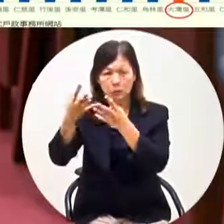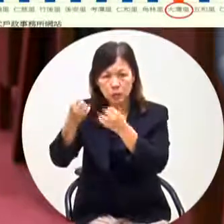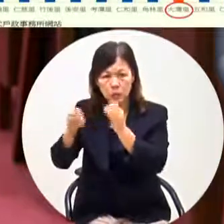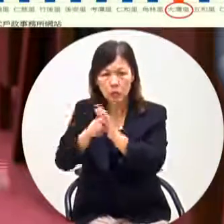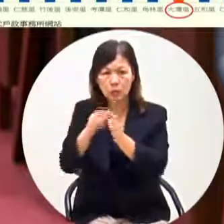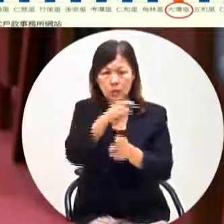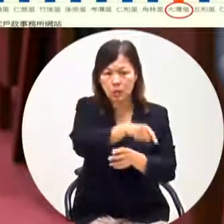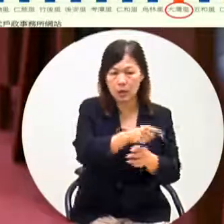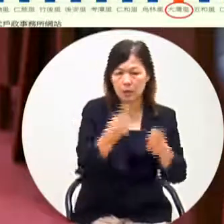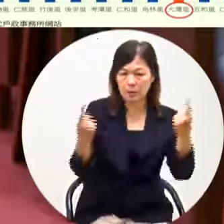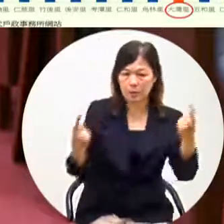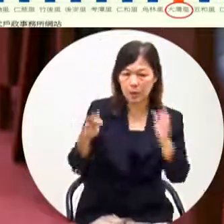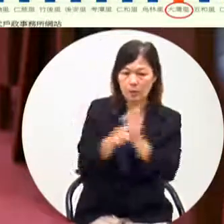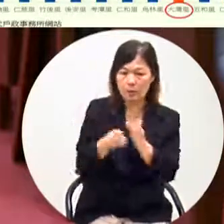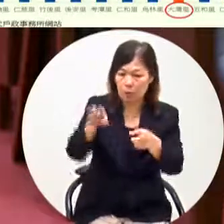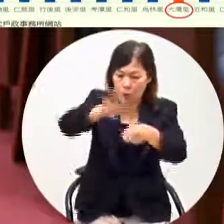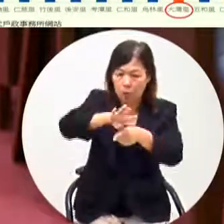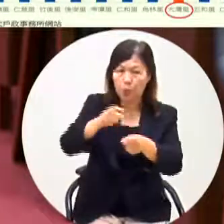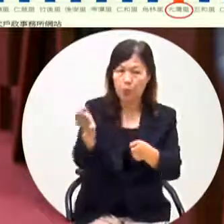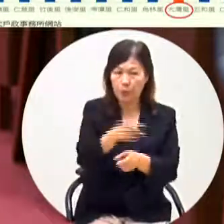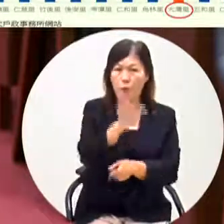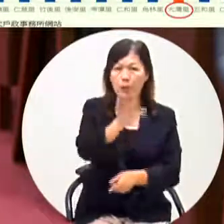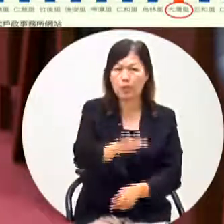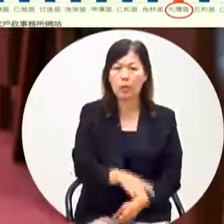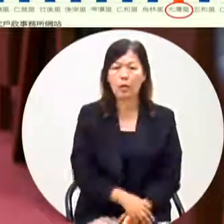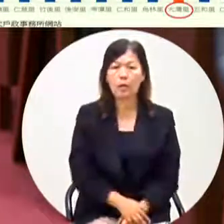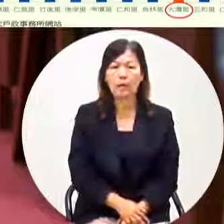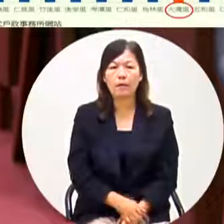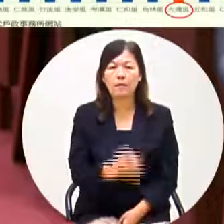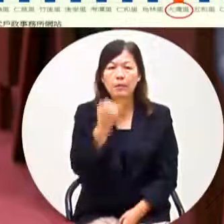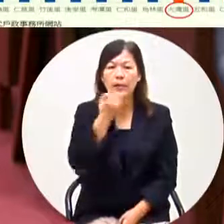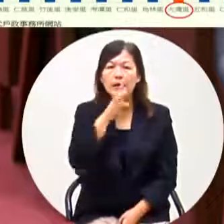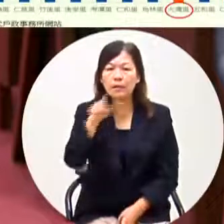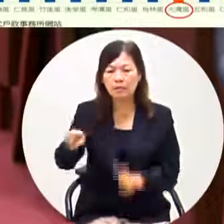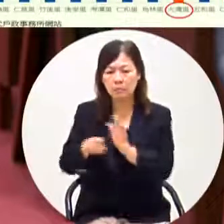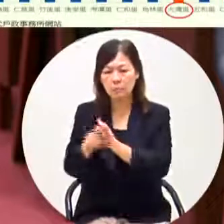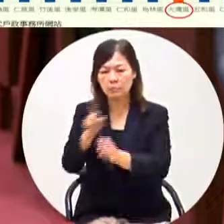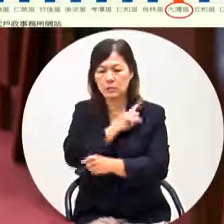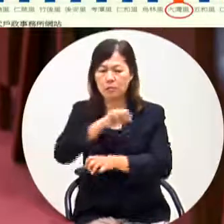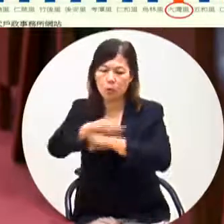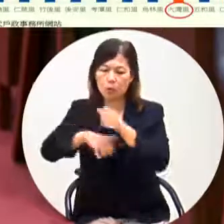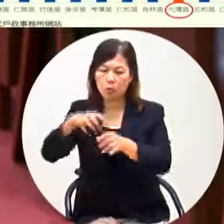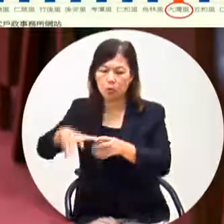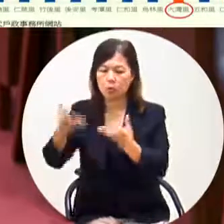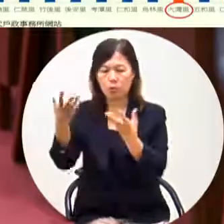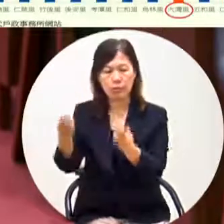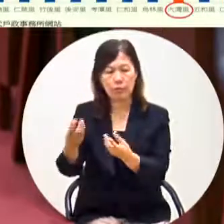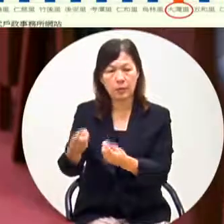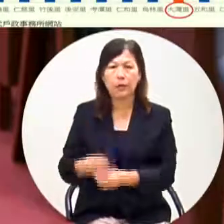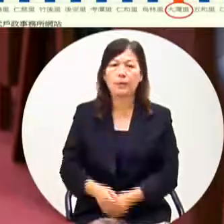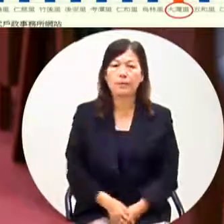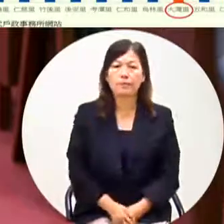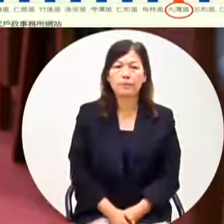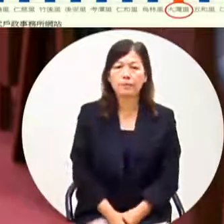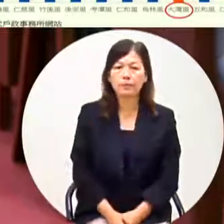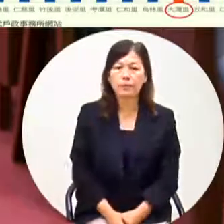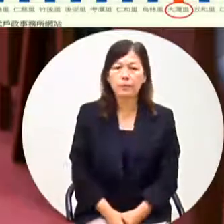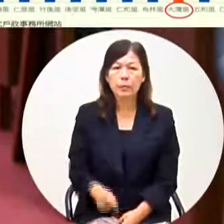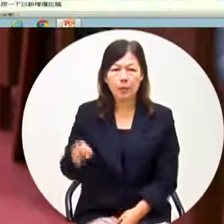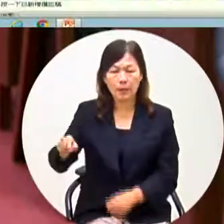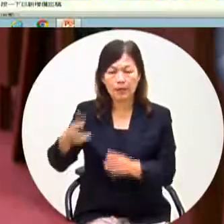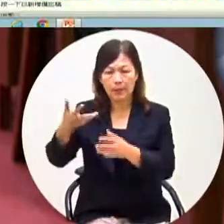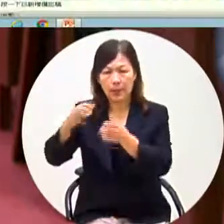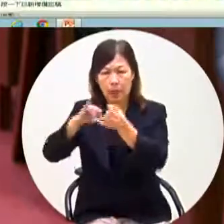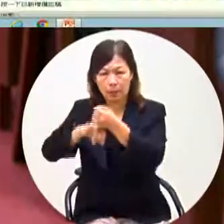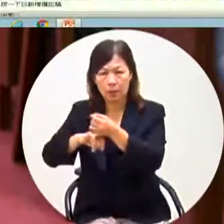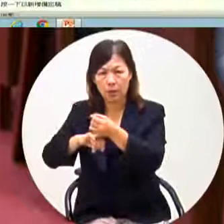但是他却没有自己的活动中心。来，我们来看看八卦里活动中心的那个影音档，看看我们市长